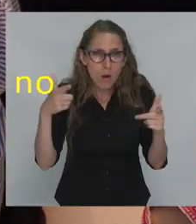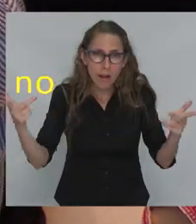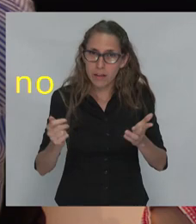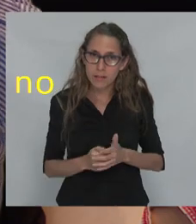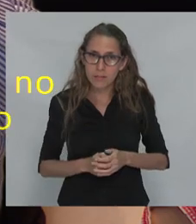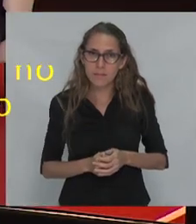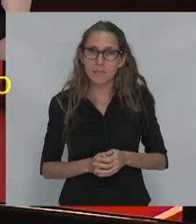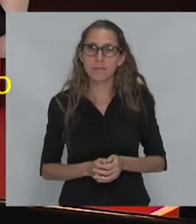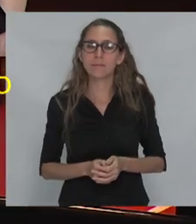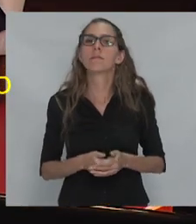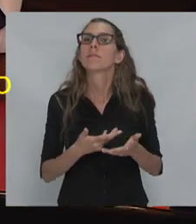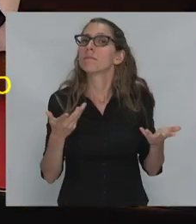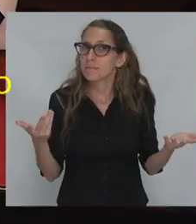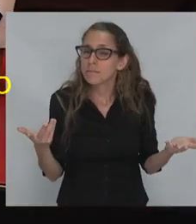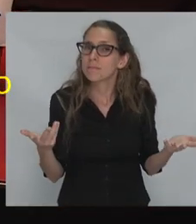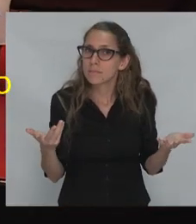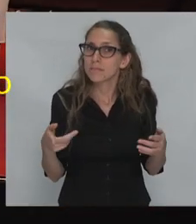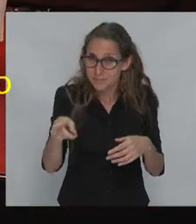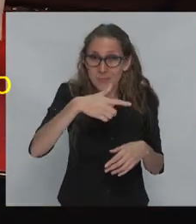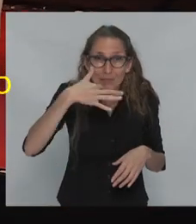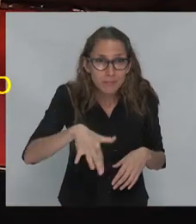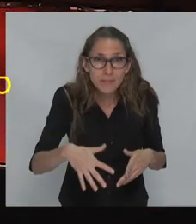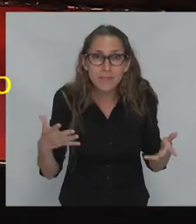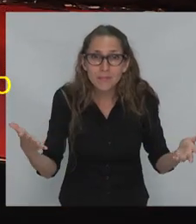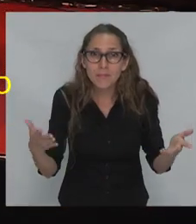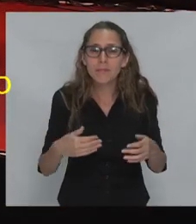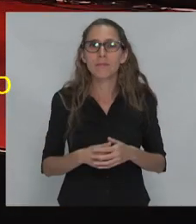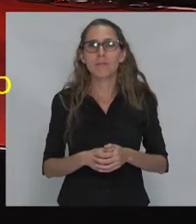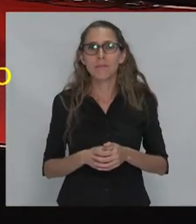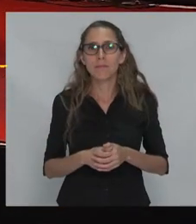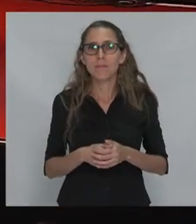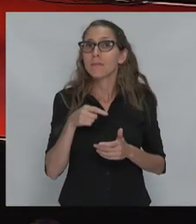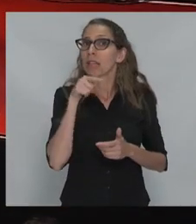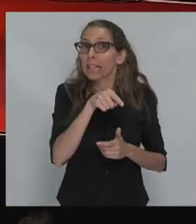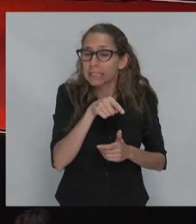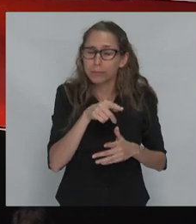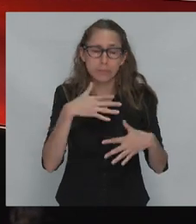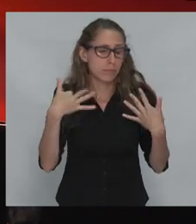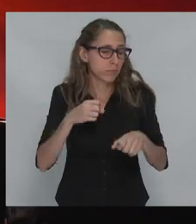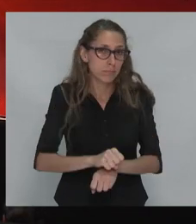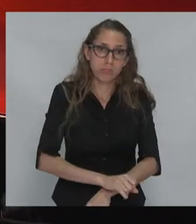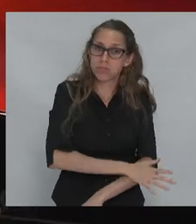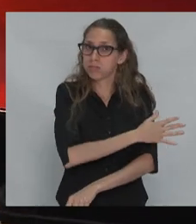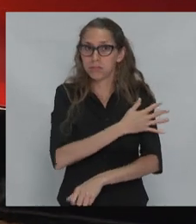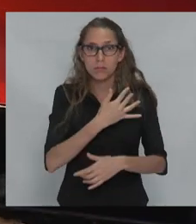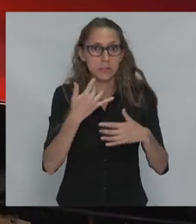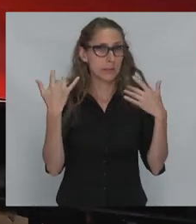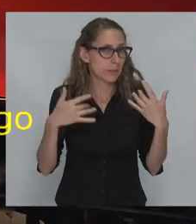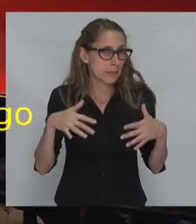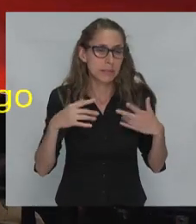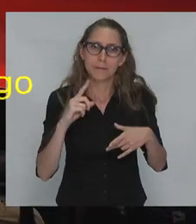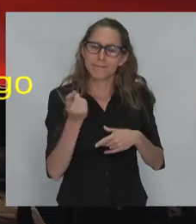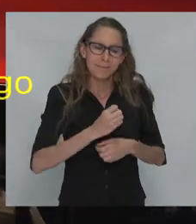une chose qui nous a fait pleurer. Et je pèse mes mots. Nous avions un très bon ami,